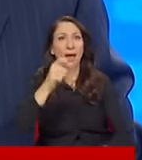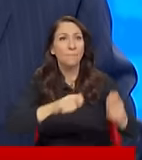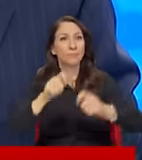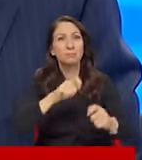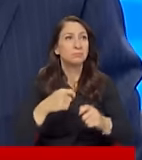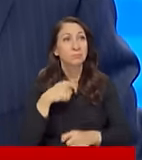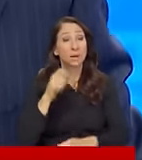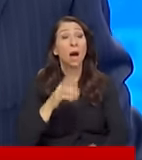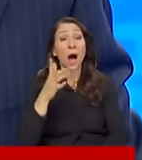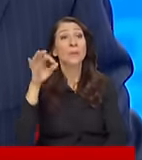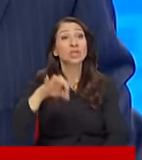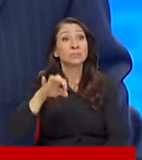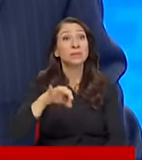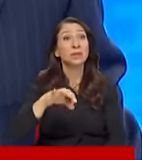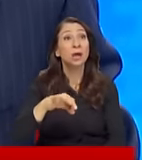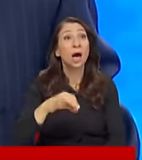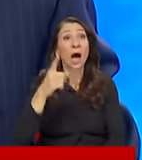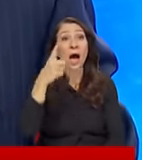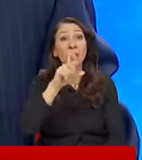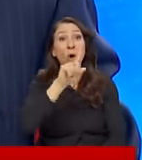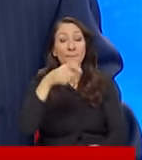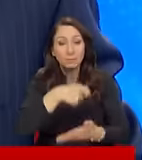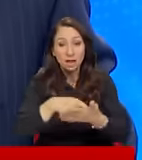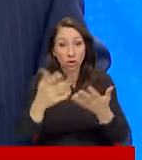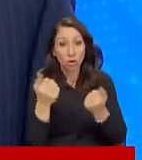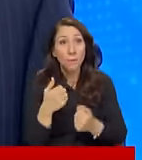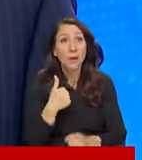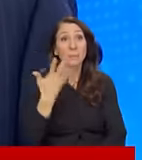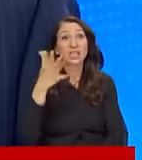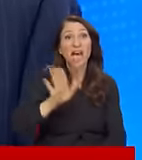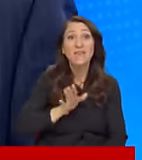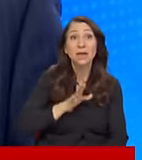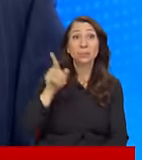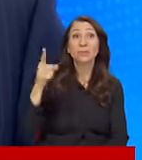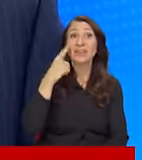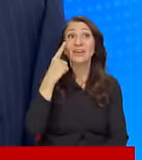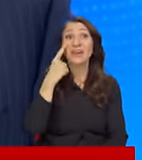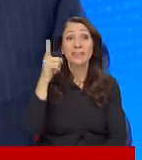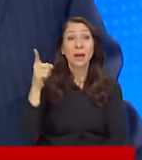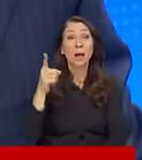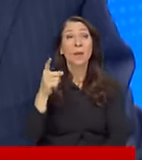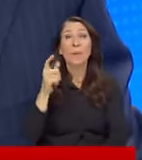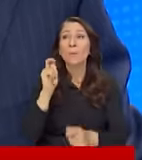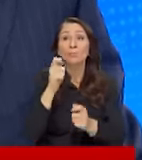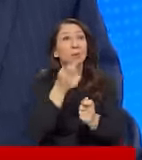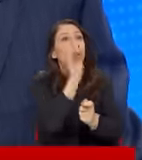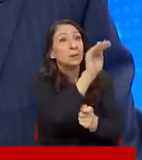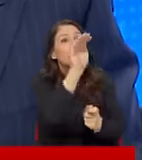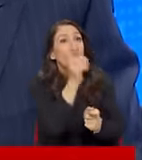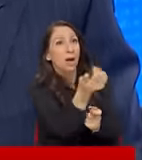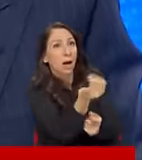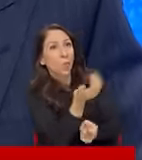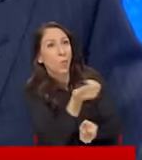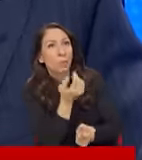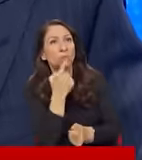dedi. Ama şimdi dedi ayda 10 bin lira alıyorum, beni 5 evladıma bu devlet mahkum etti dedi. Onlara muhtaç